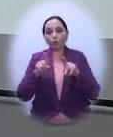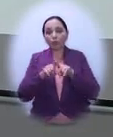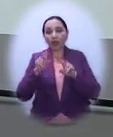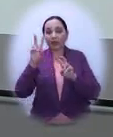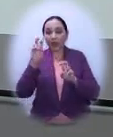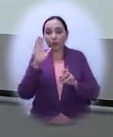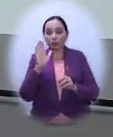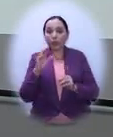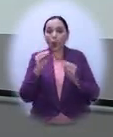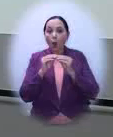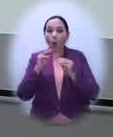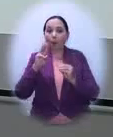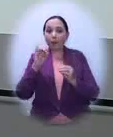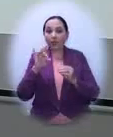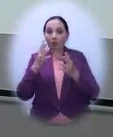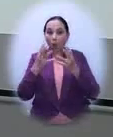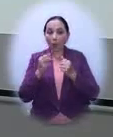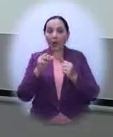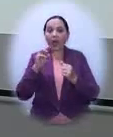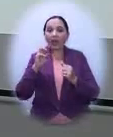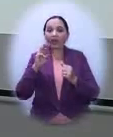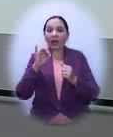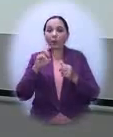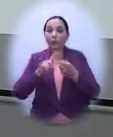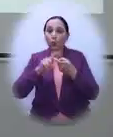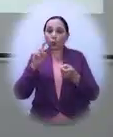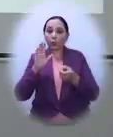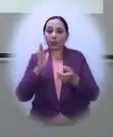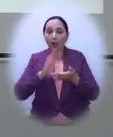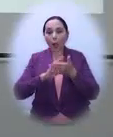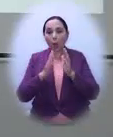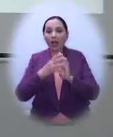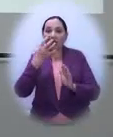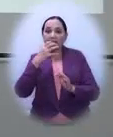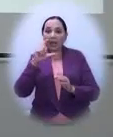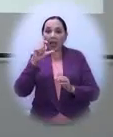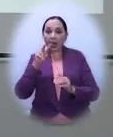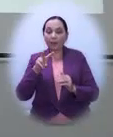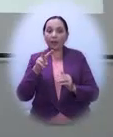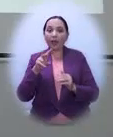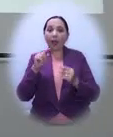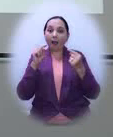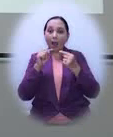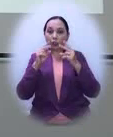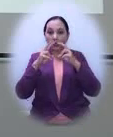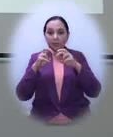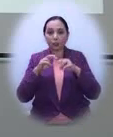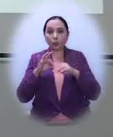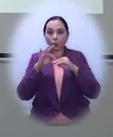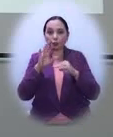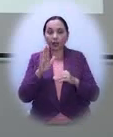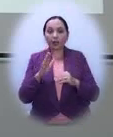tashxisda 10 metr olib tarmoqdan uzilgan holatda qizdirish elementining qarshiligi tekshirib